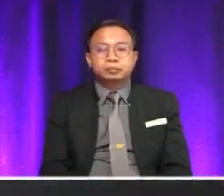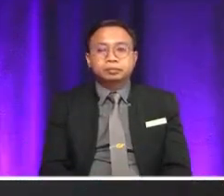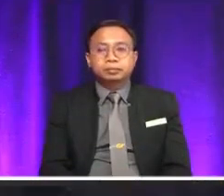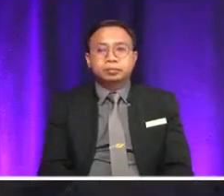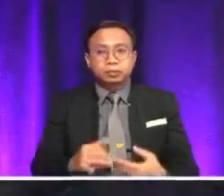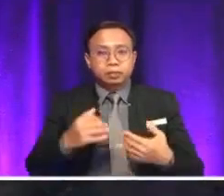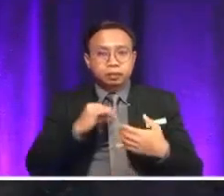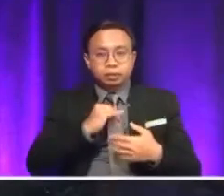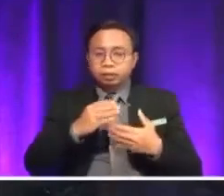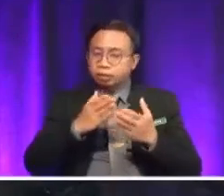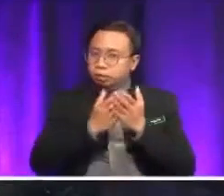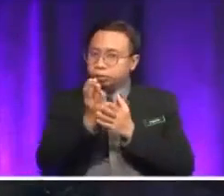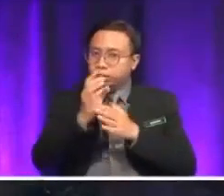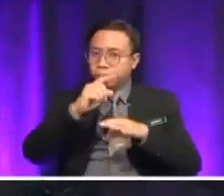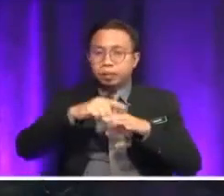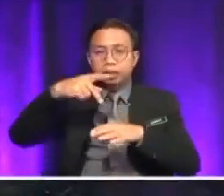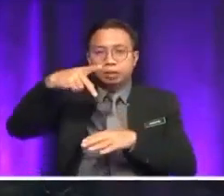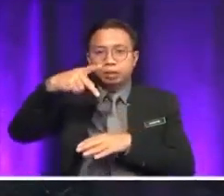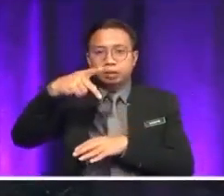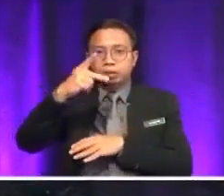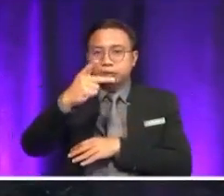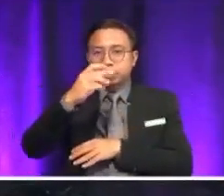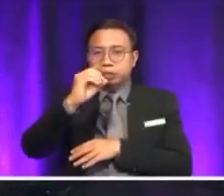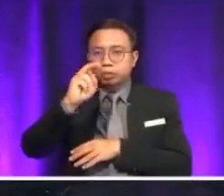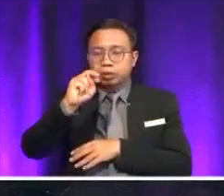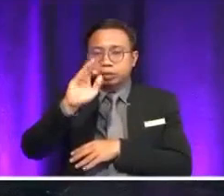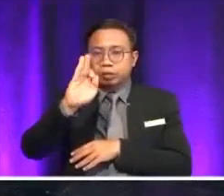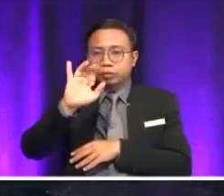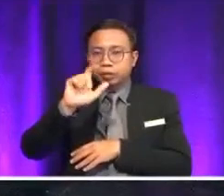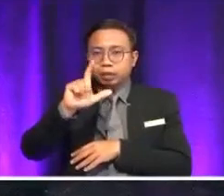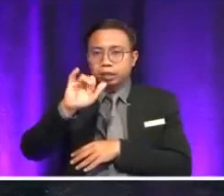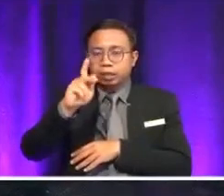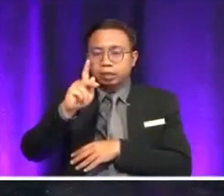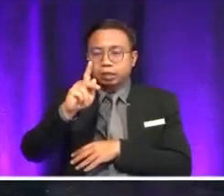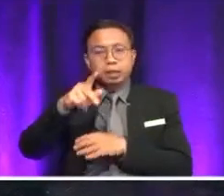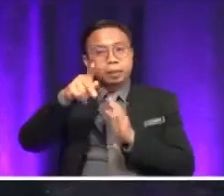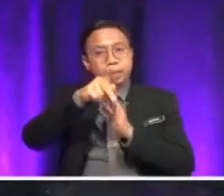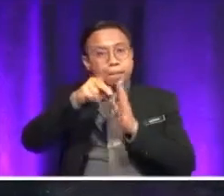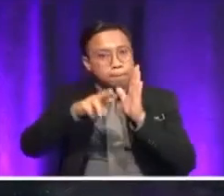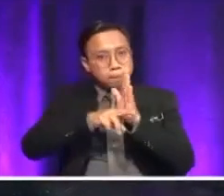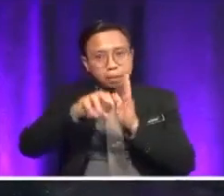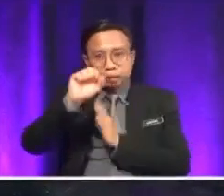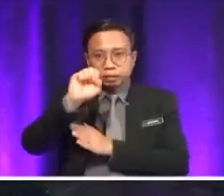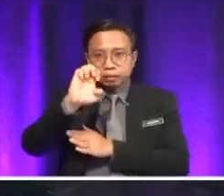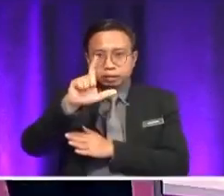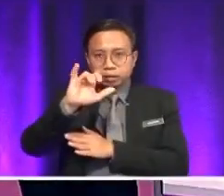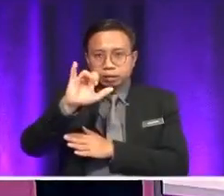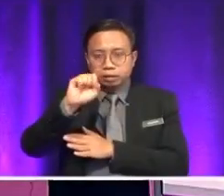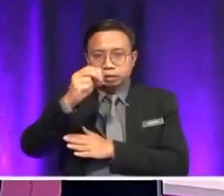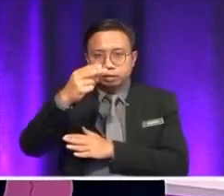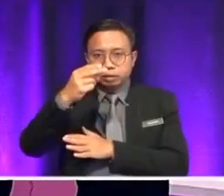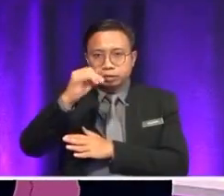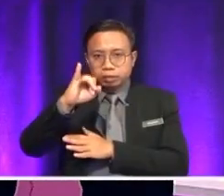Okey, saya akan teruskan pada konflik. Konflik ini adalah bermaksud perselisihan. Maknanya namun ia boleh dimaksudkan dengan pertelingkahan